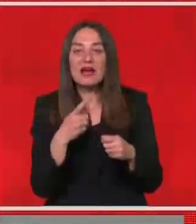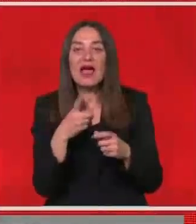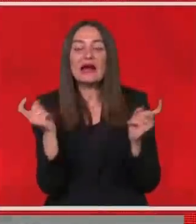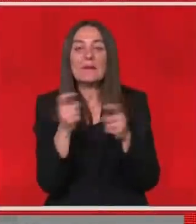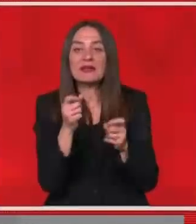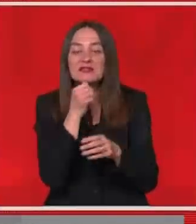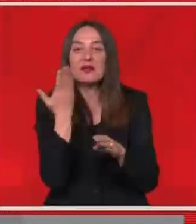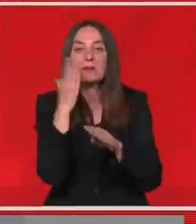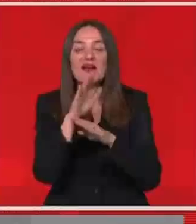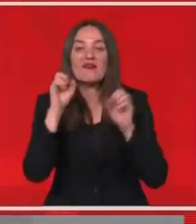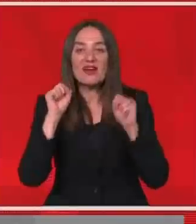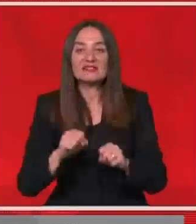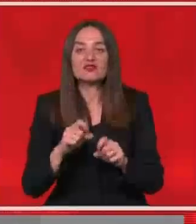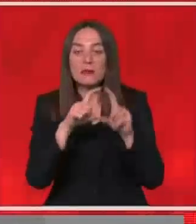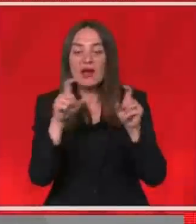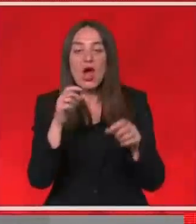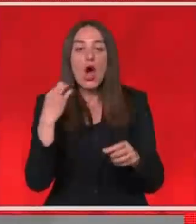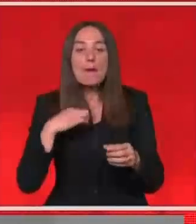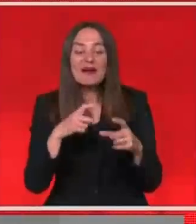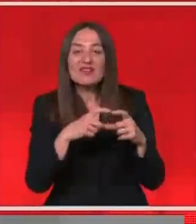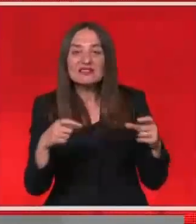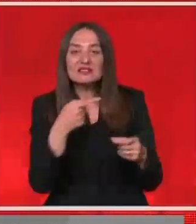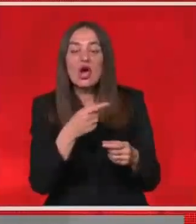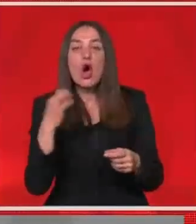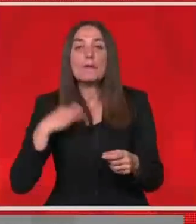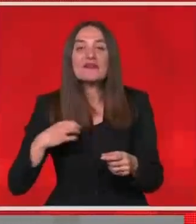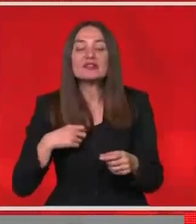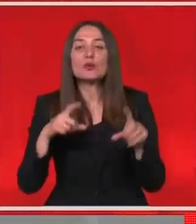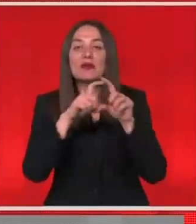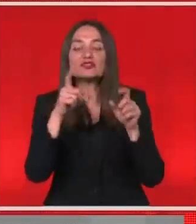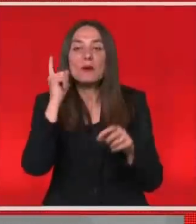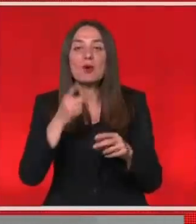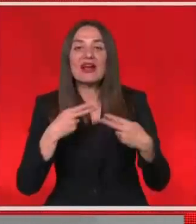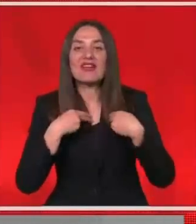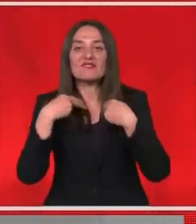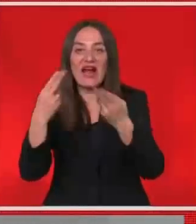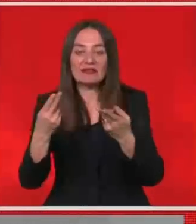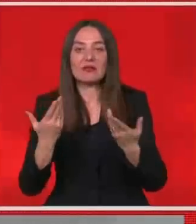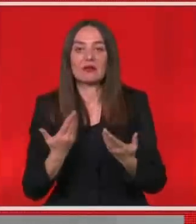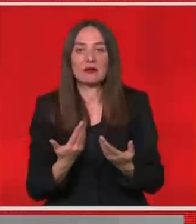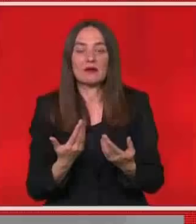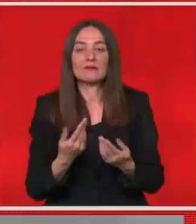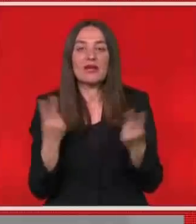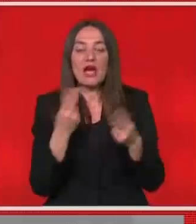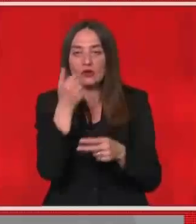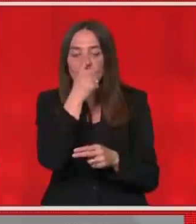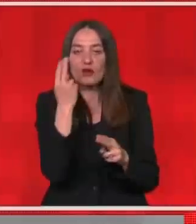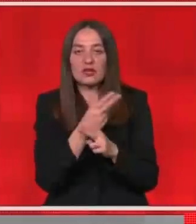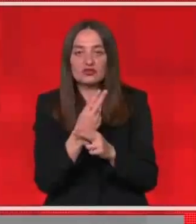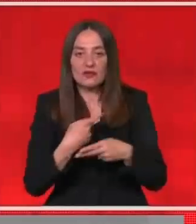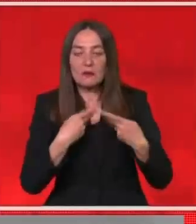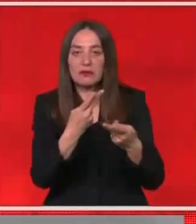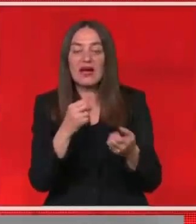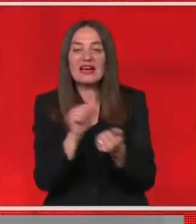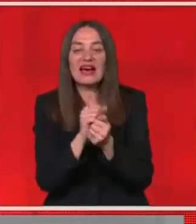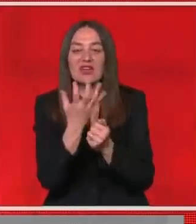i predstavlja vlasništvo preduzeća. Obveznice predstavljaju obavezu koju preduzeće mora da vrati. Dakle, kao što država emituje svoje hartije